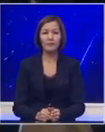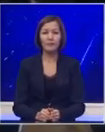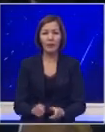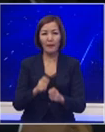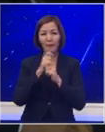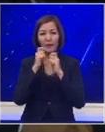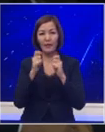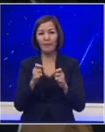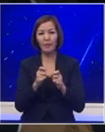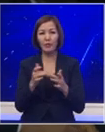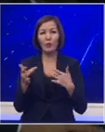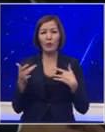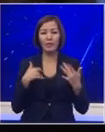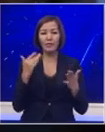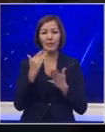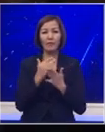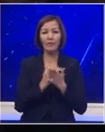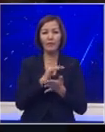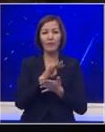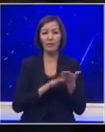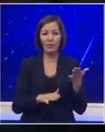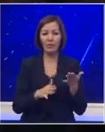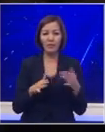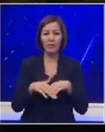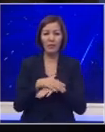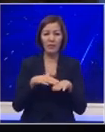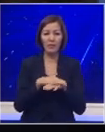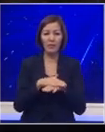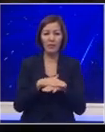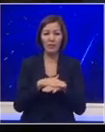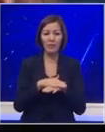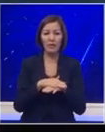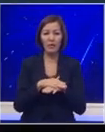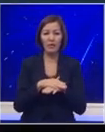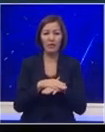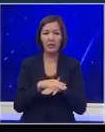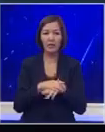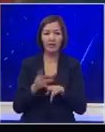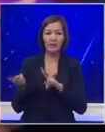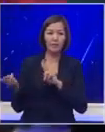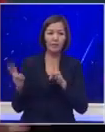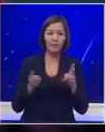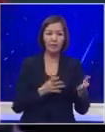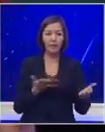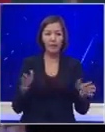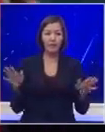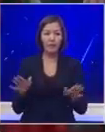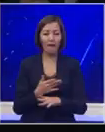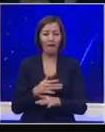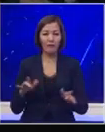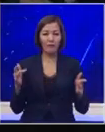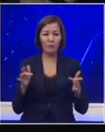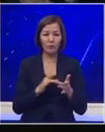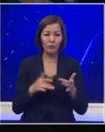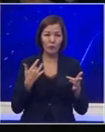Марапатта өрдісі концерттік бағдарлама қоласты. Ел жұртқа рухани азық сыйлап жүргендер бір мезет залды отырып, әуезді әндер